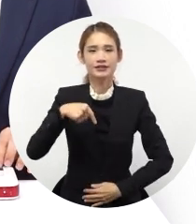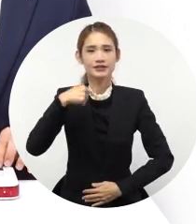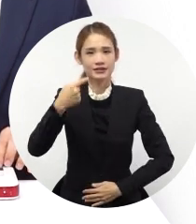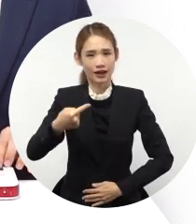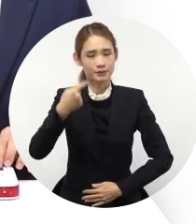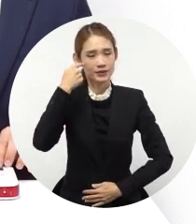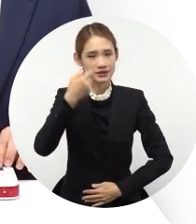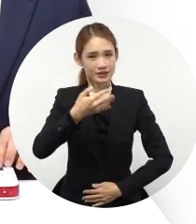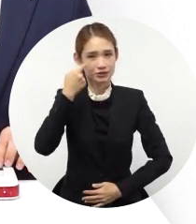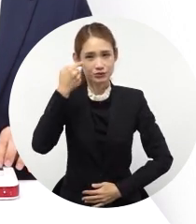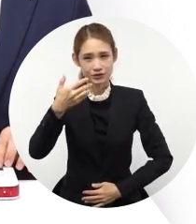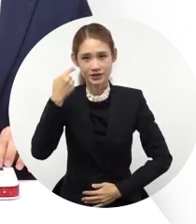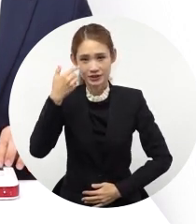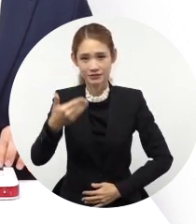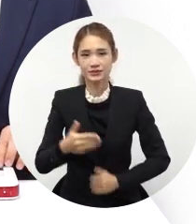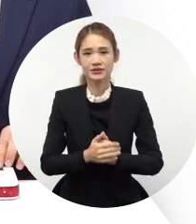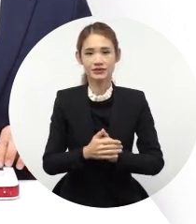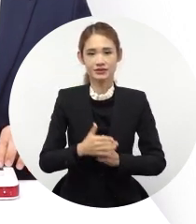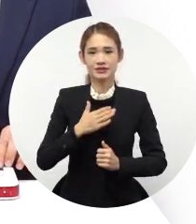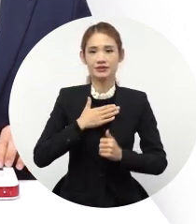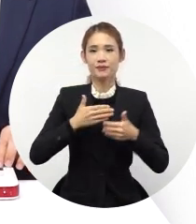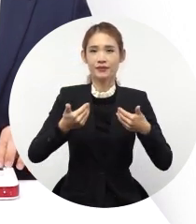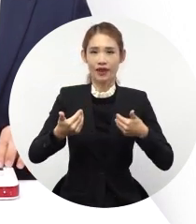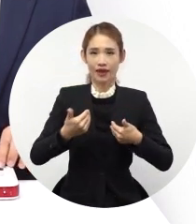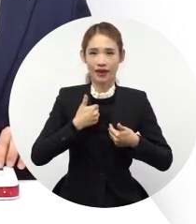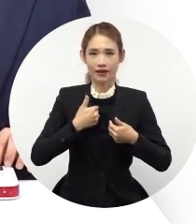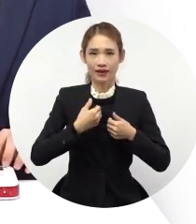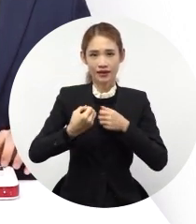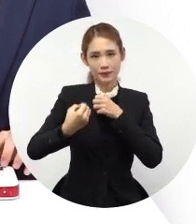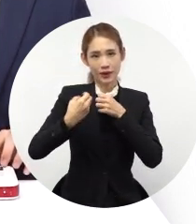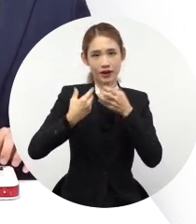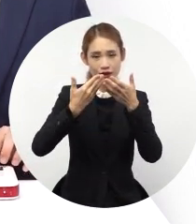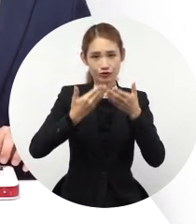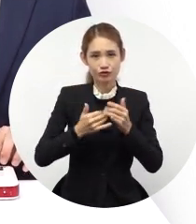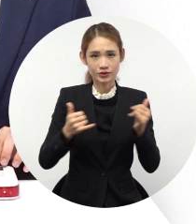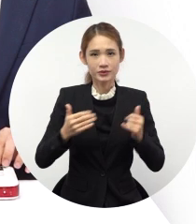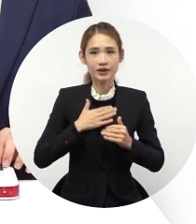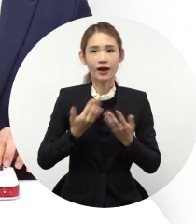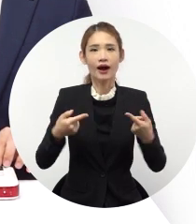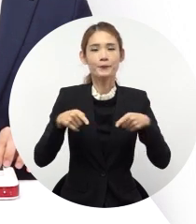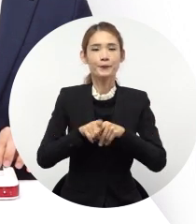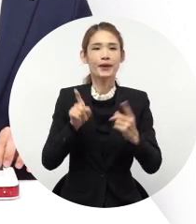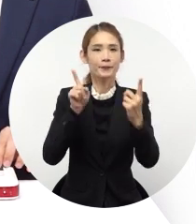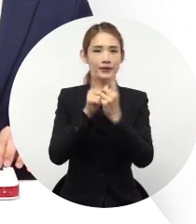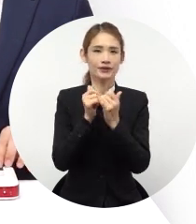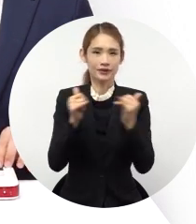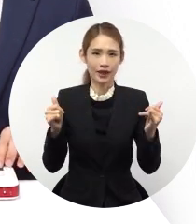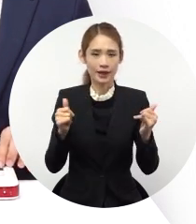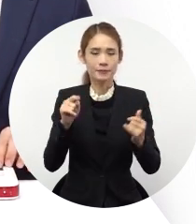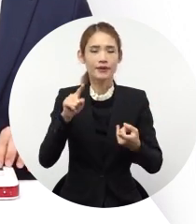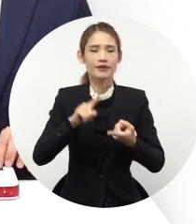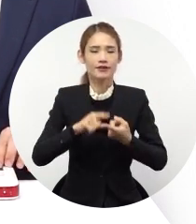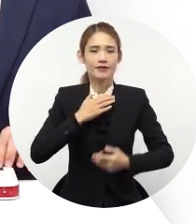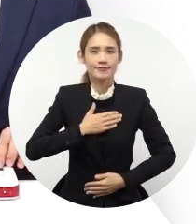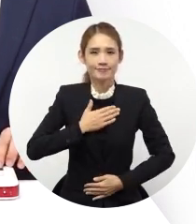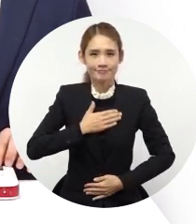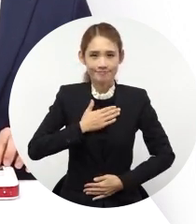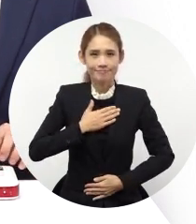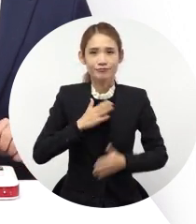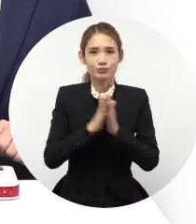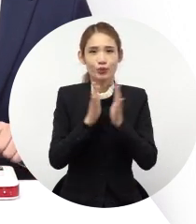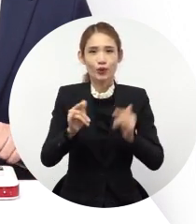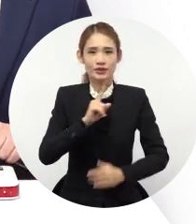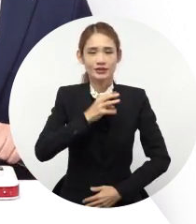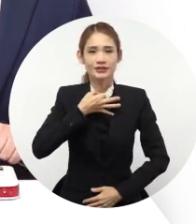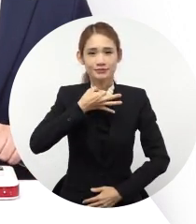여러 가지 질문을 해야지만 지금 나에게 이야기를 건 사람이 오늘 나와 만날 사람이구나 라고 알 수 있기 때문에